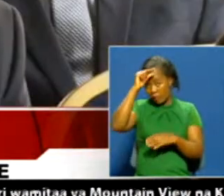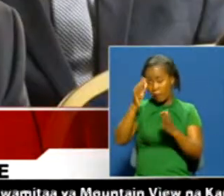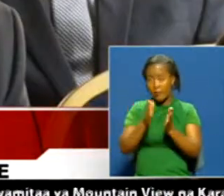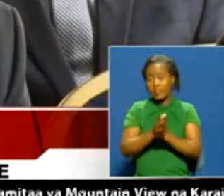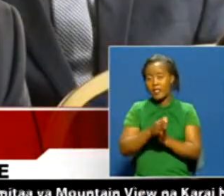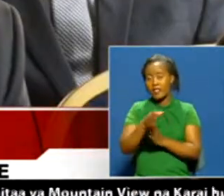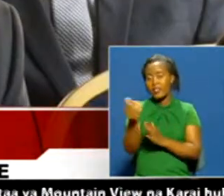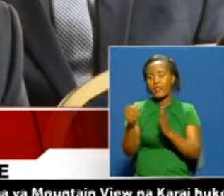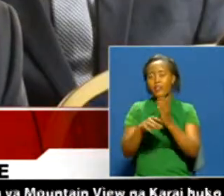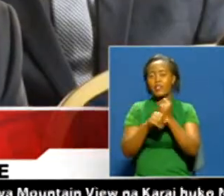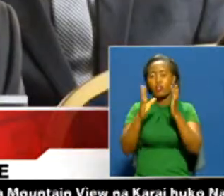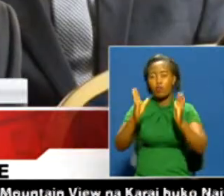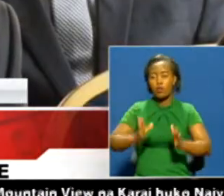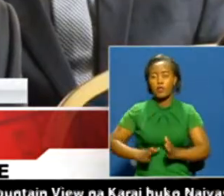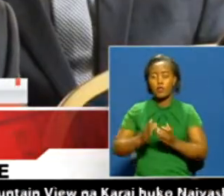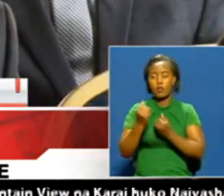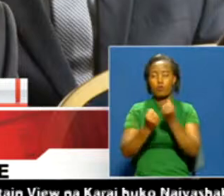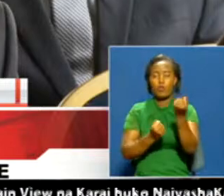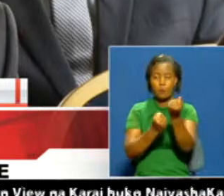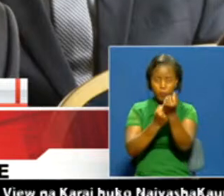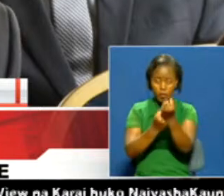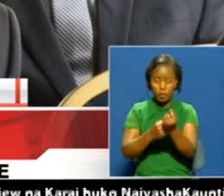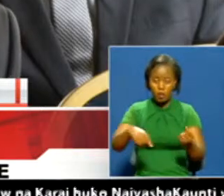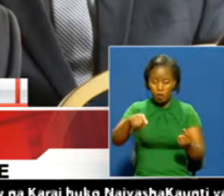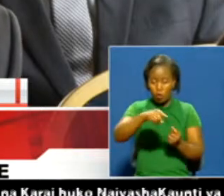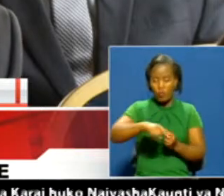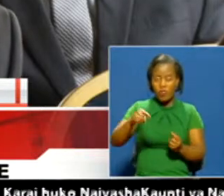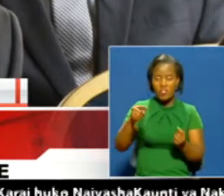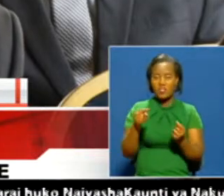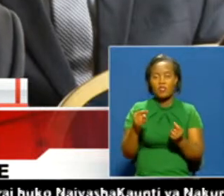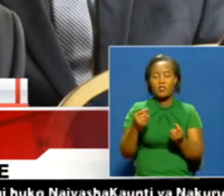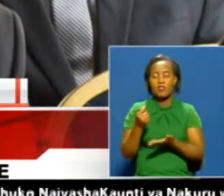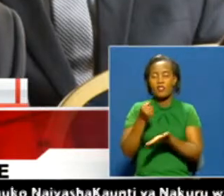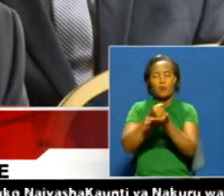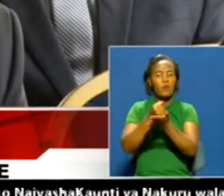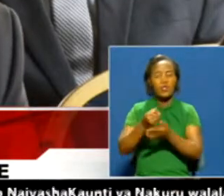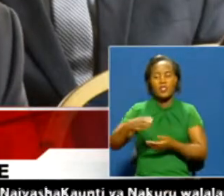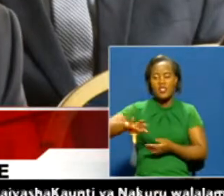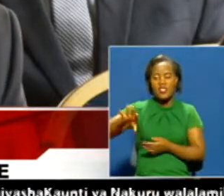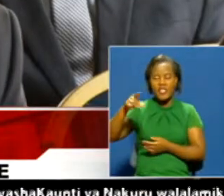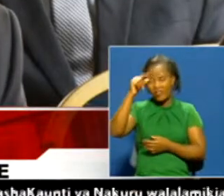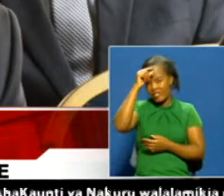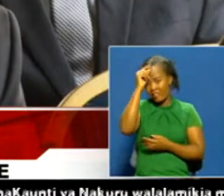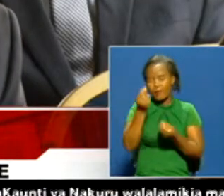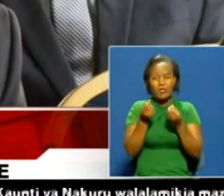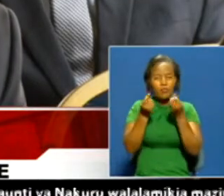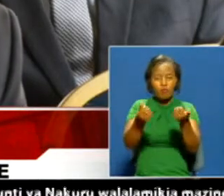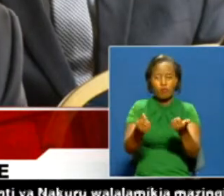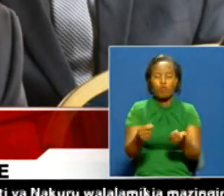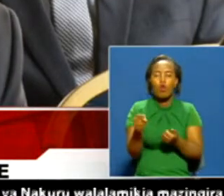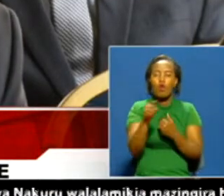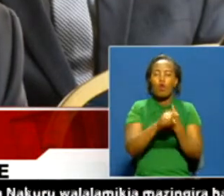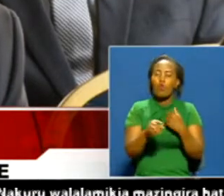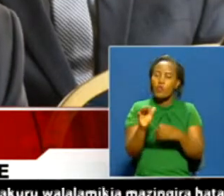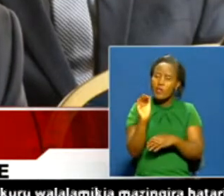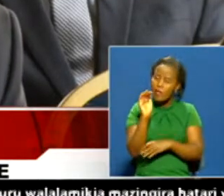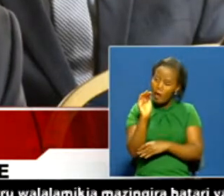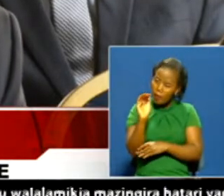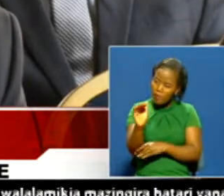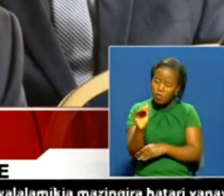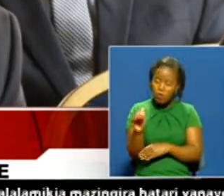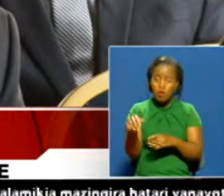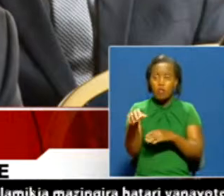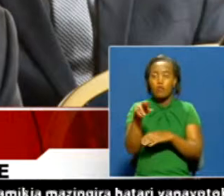kati. Our capacity as county government is also limited, and that is now we are making an appeal to the national government and to the